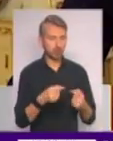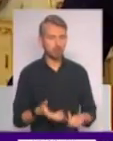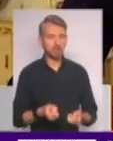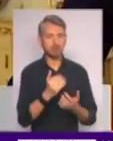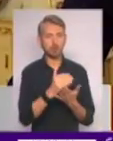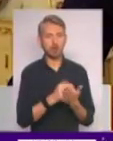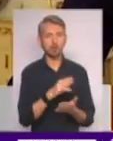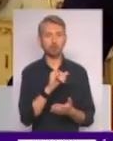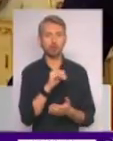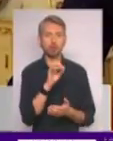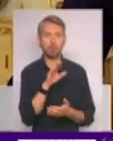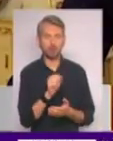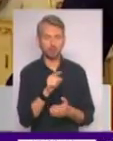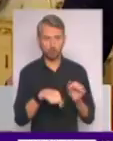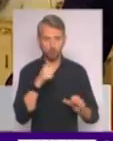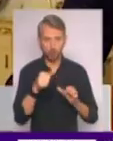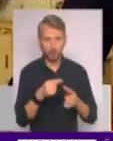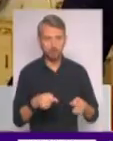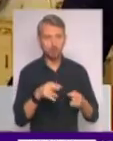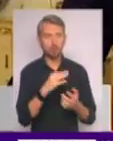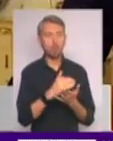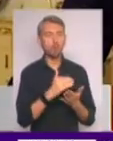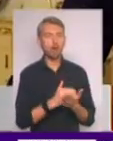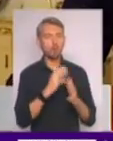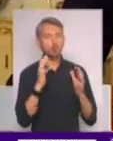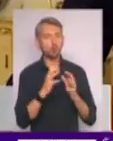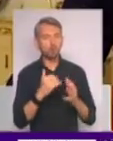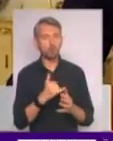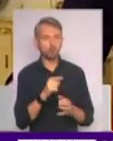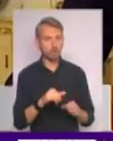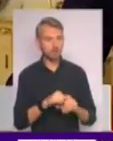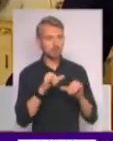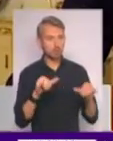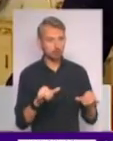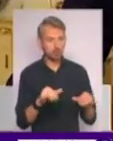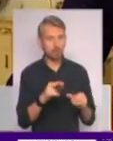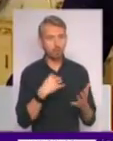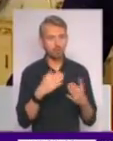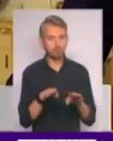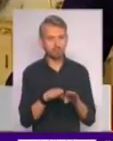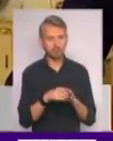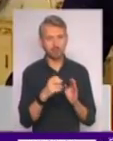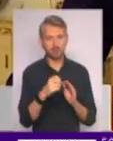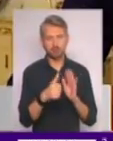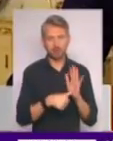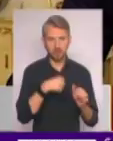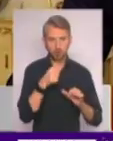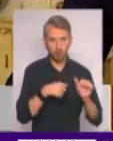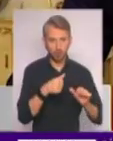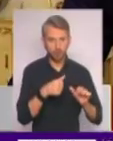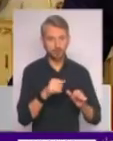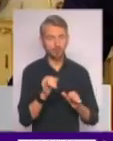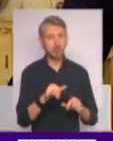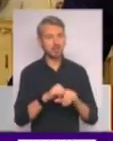програму «Турбота» в цьому році так само. Відповідно, по програмі «Турбота» вона збільшена по відношенню до 2017 року, до 2016 року